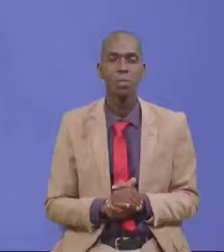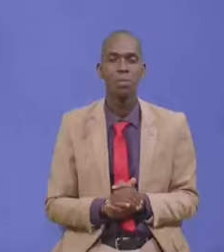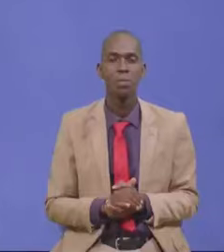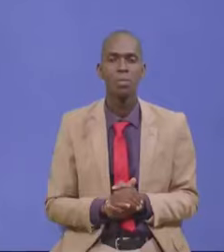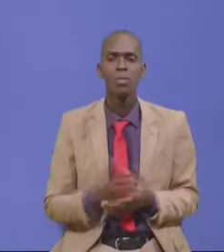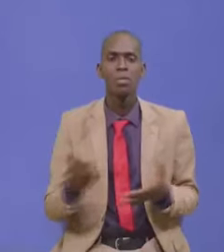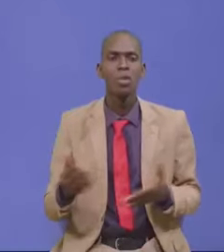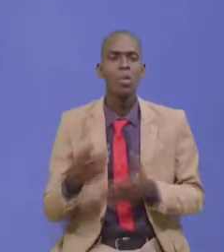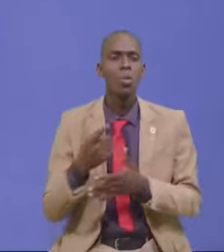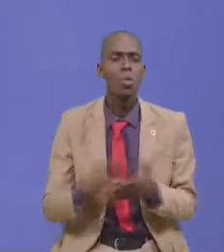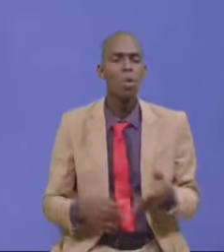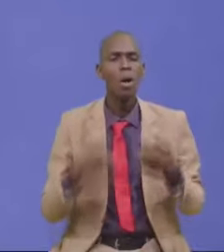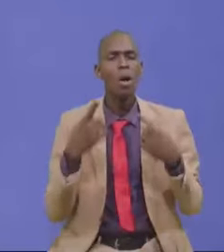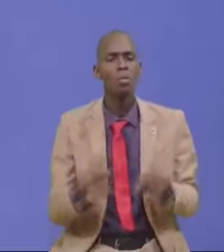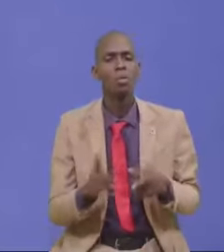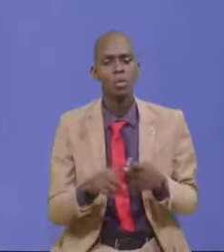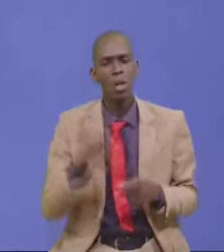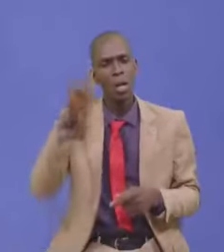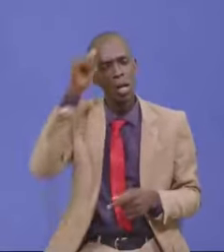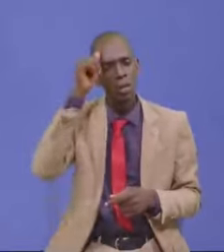Ce qui est arrivé à Adam et Ève,